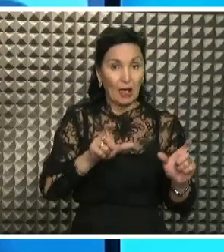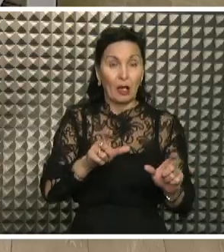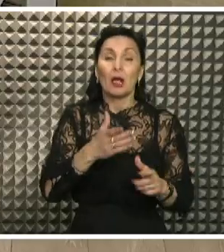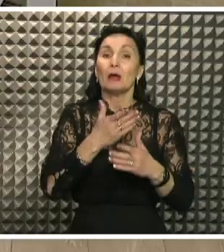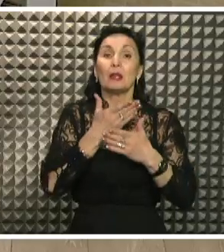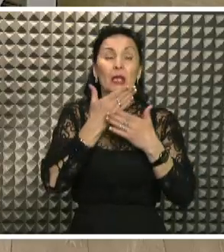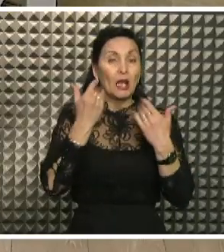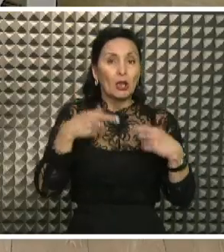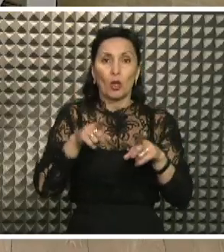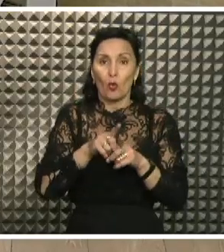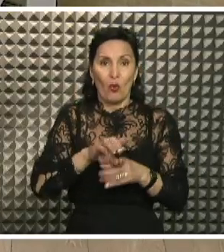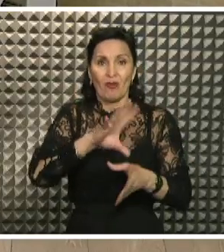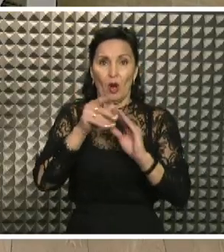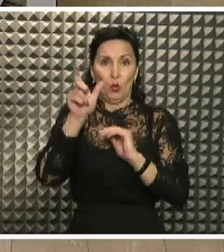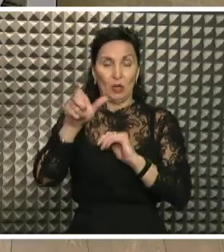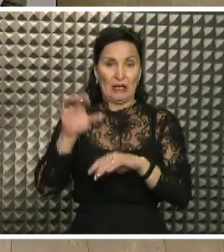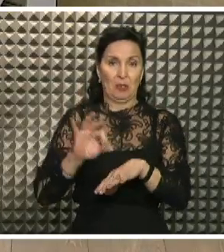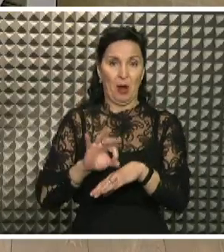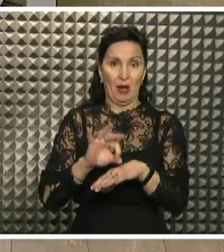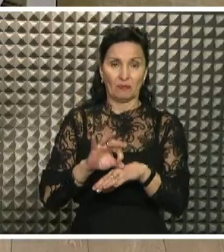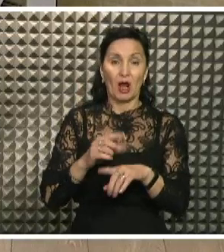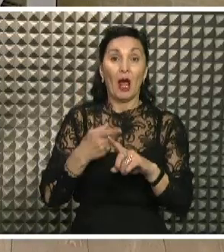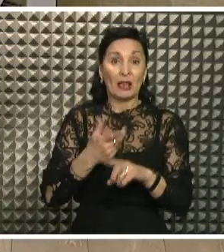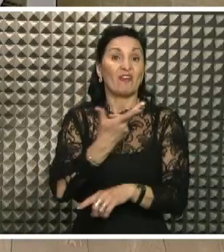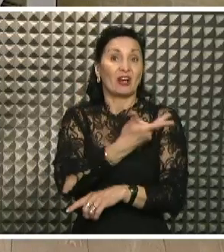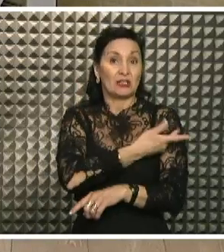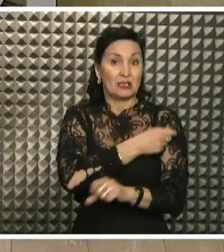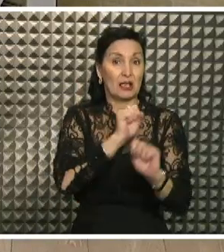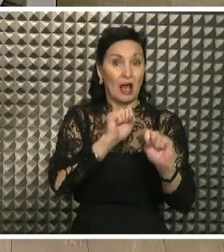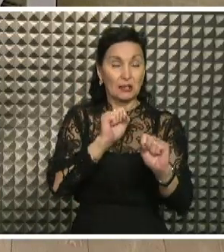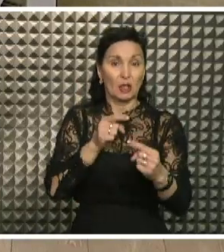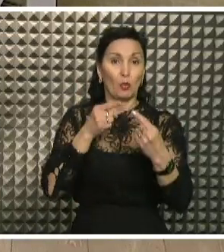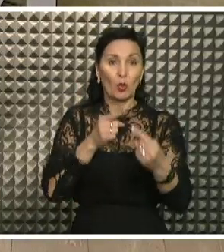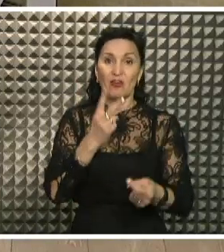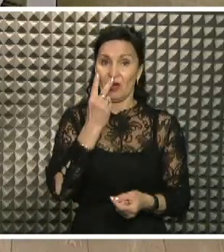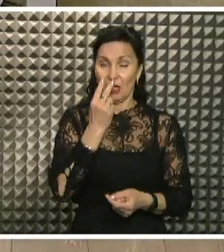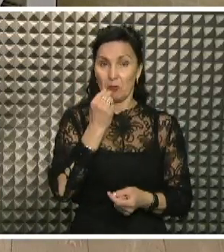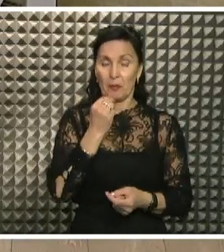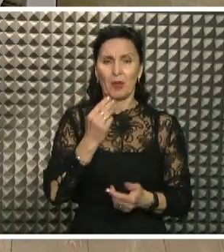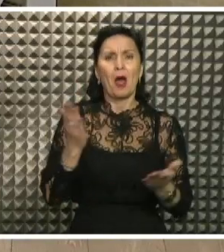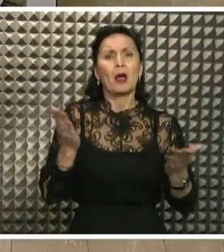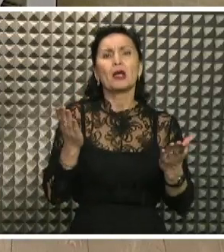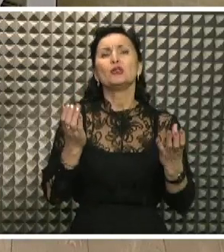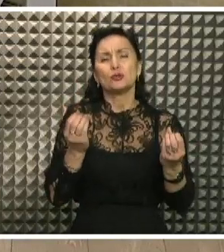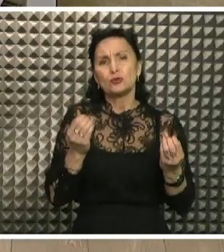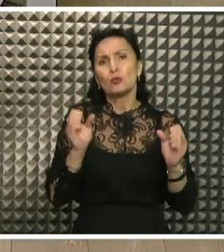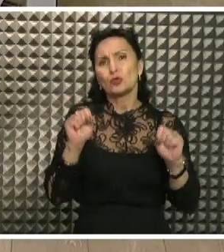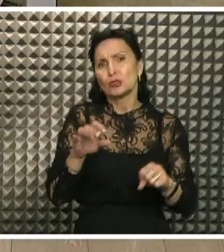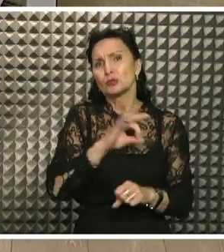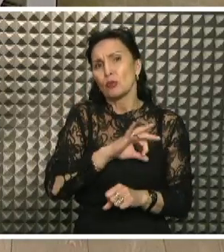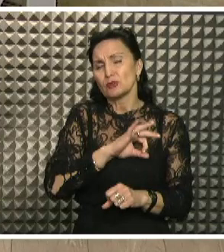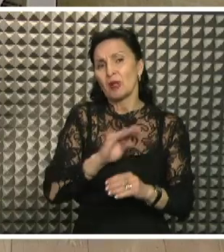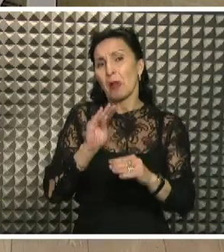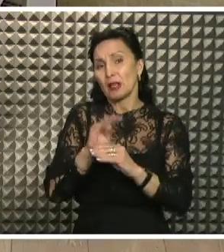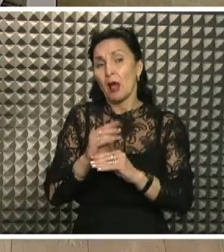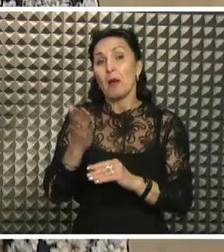нет такое количество заболевших. Это вакцинация против гриппа. Какие еще методы? Может быть, какие-то